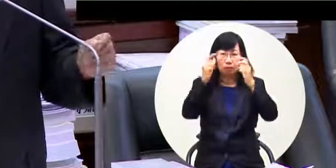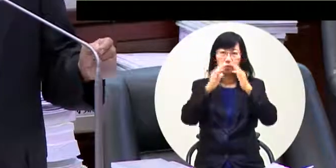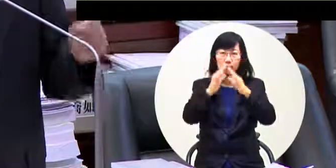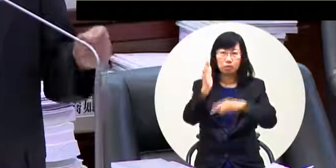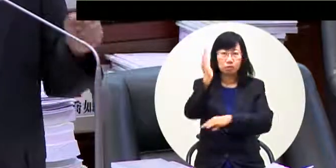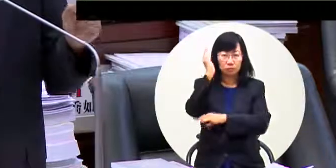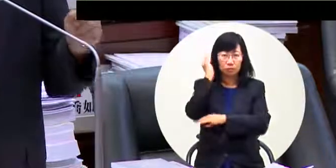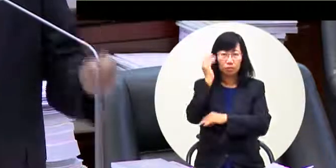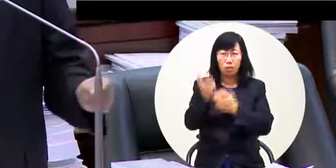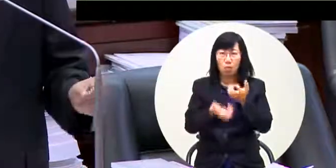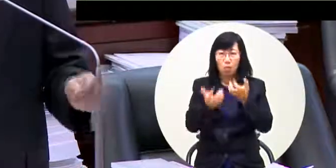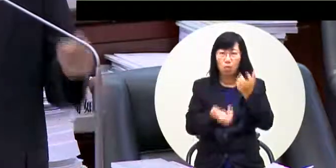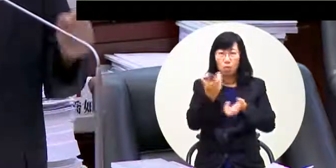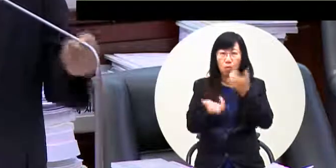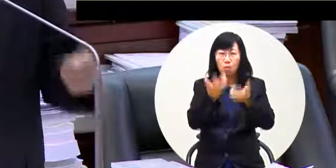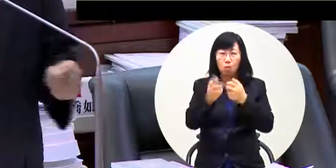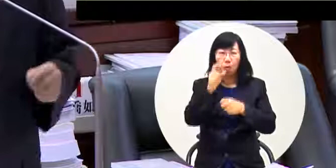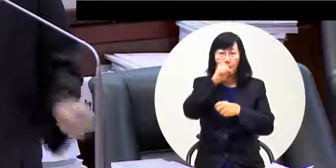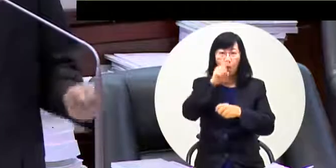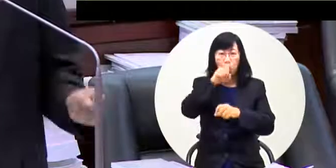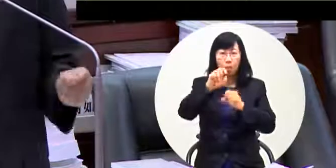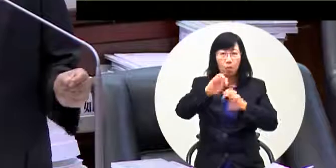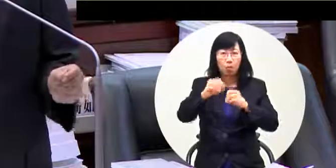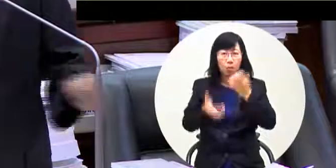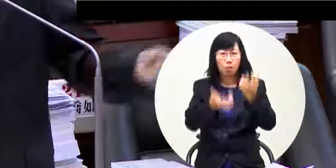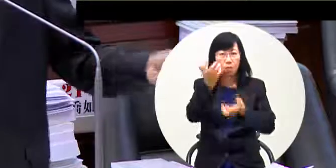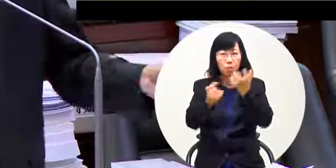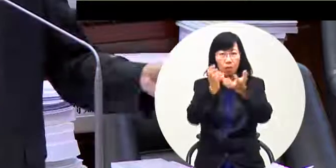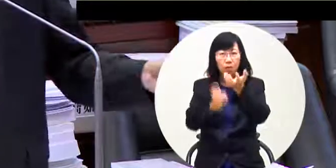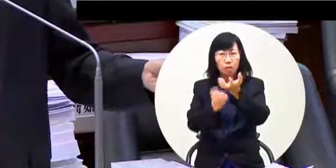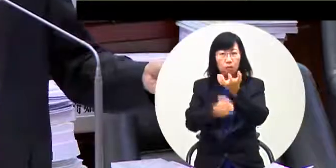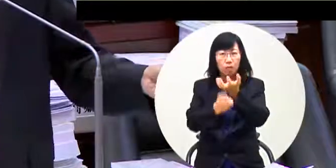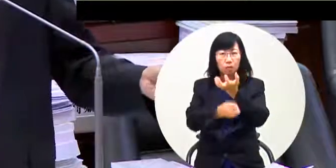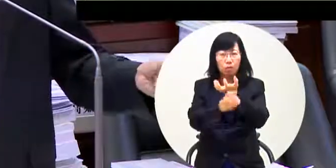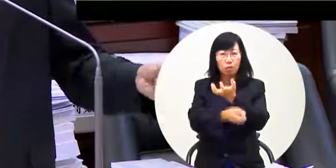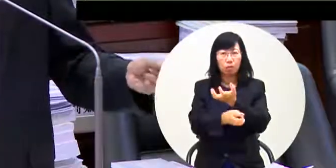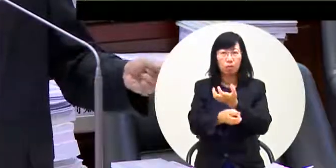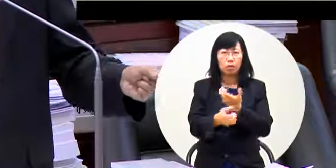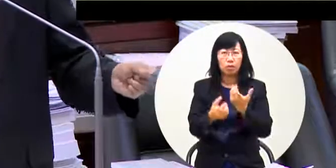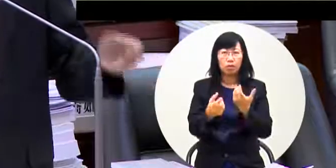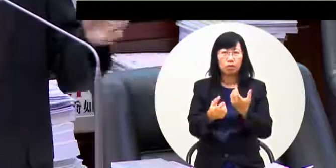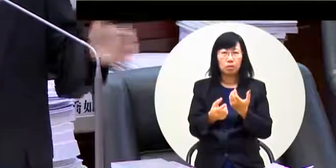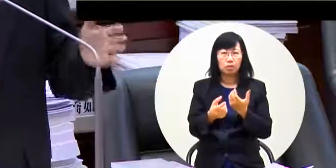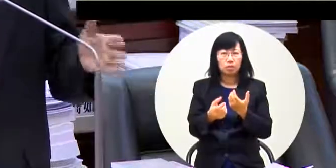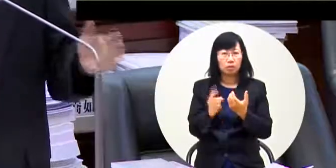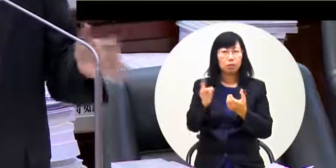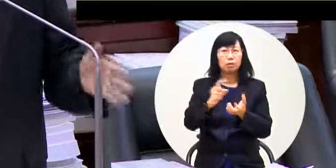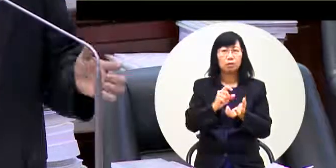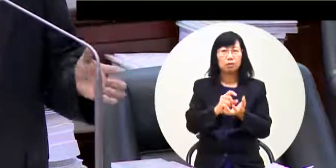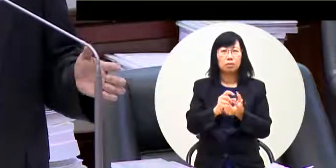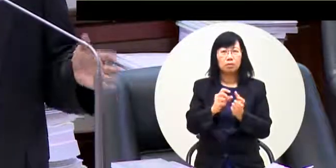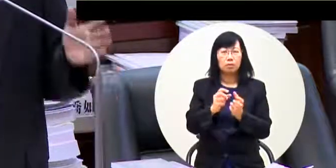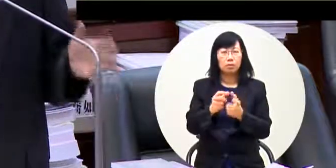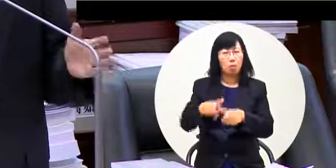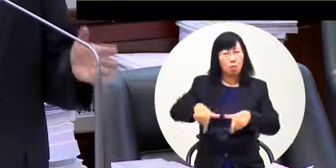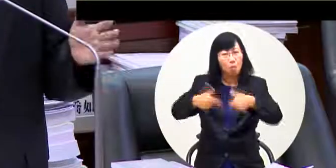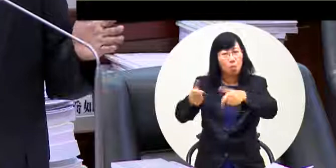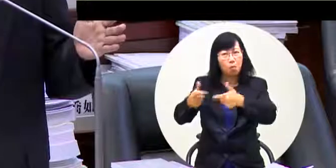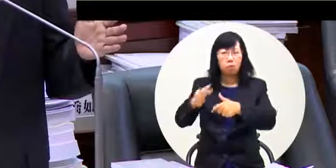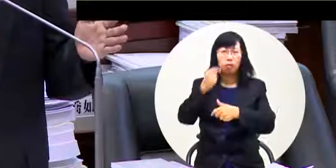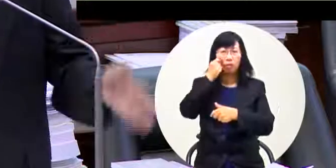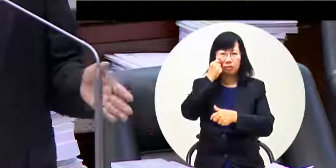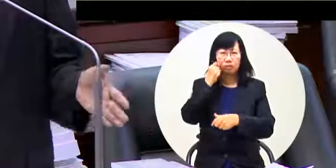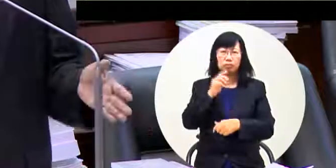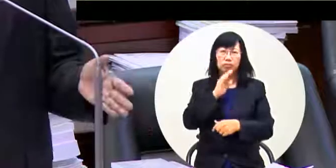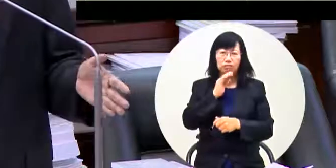炉渣，我们就何止的那么难的消掏掉。我都觉得这是我们应该要在产业